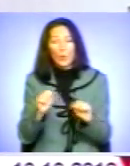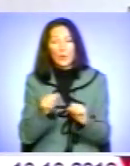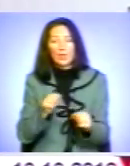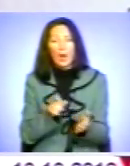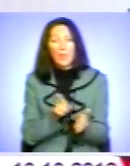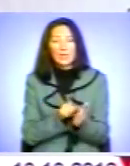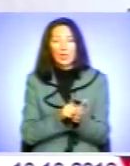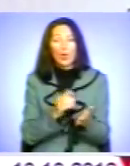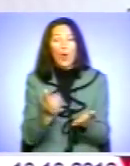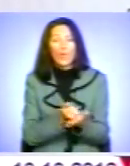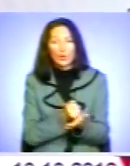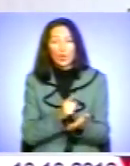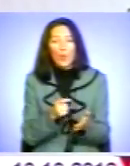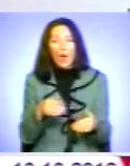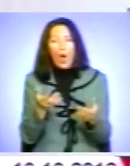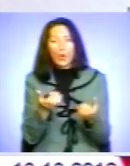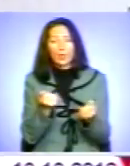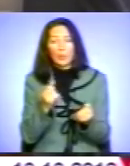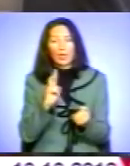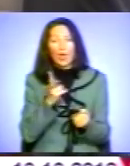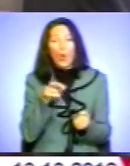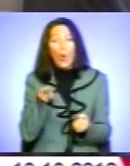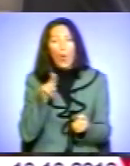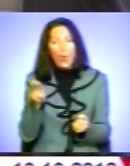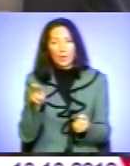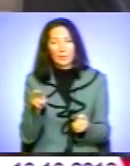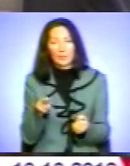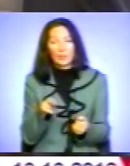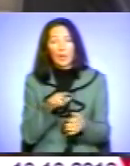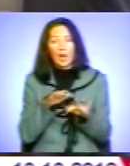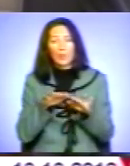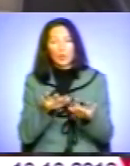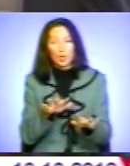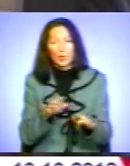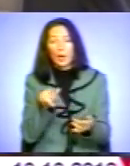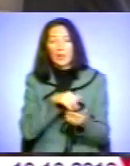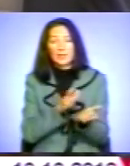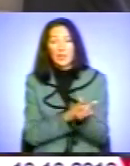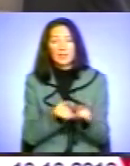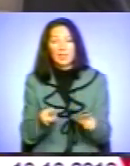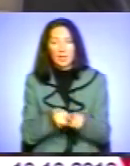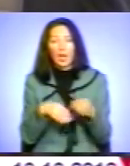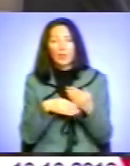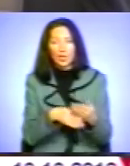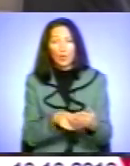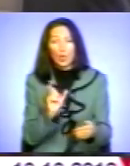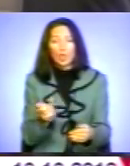фонду, аби отримати унікальний код. Процедура реєстрації відбувається наступним чином. Що людина